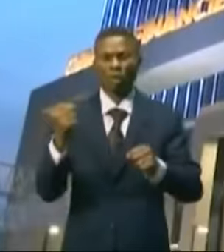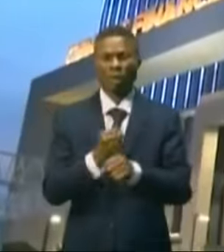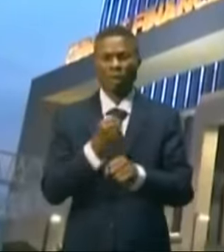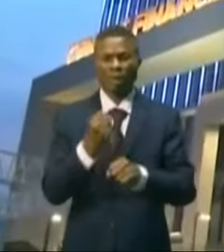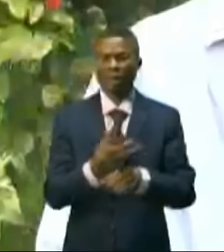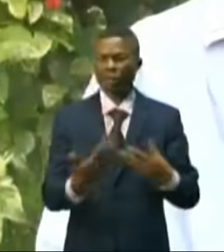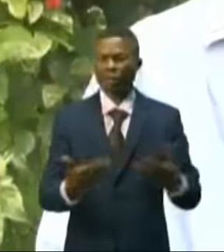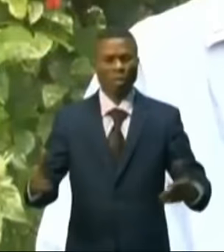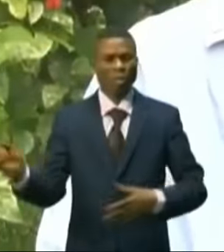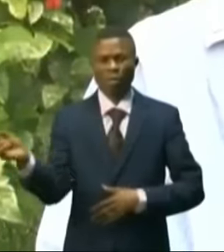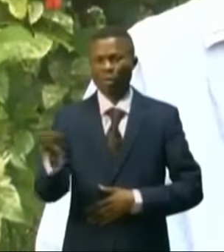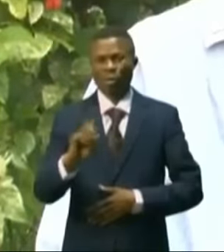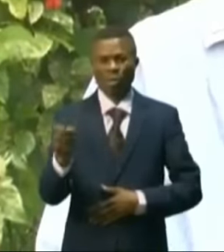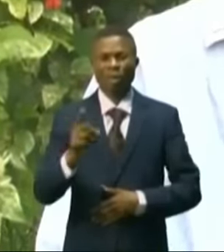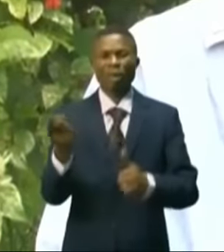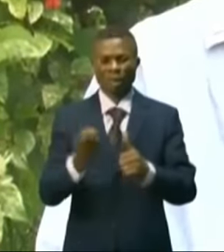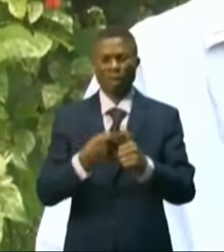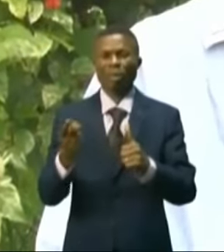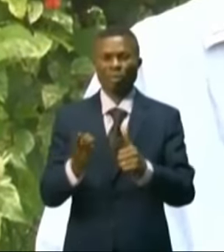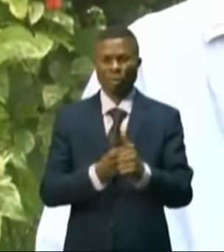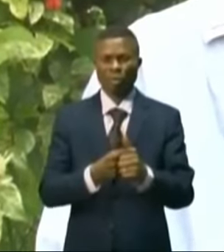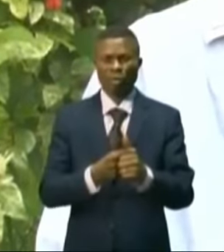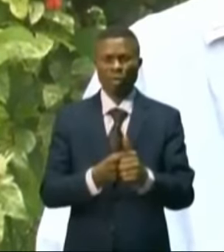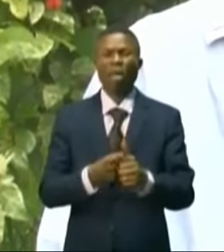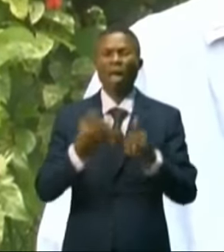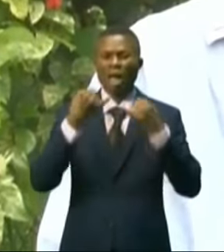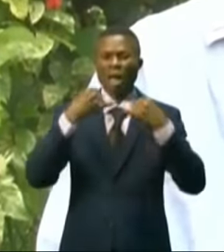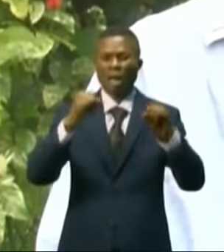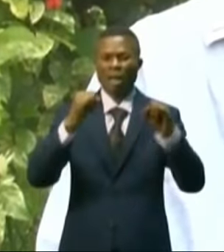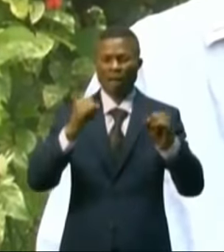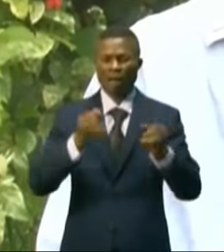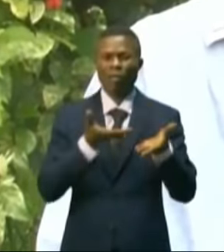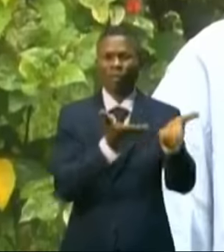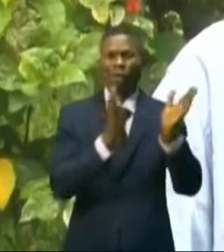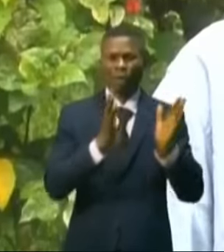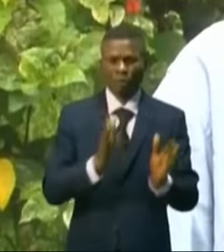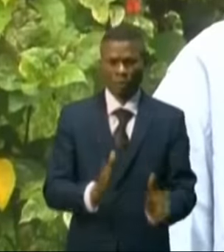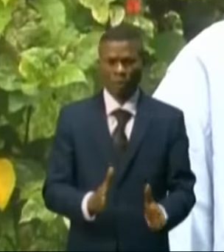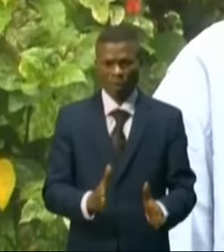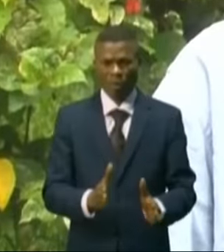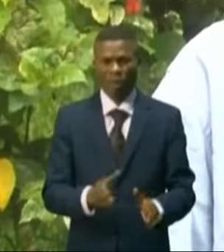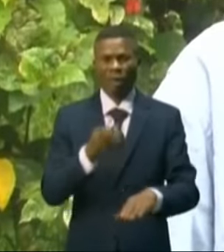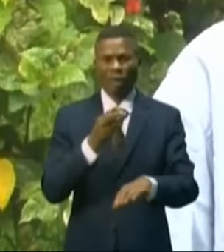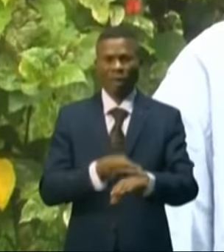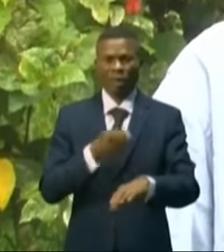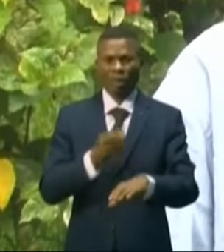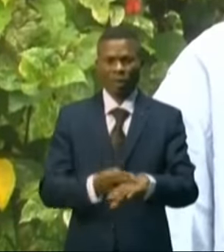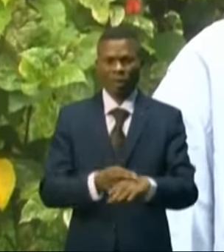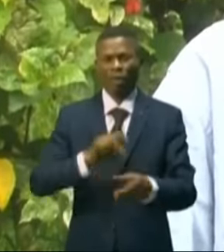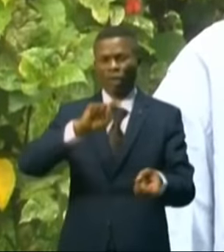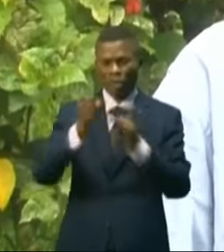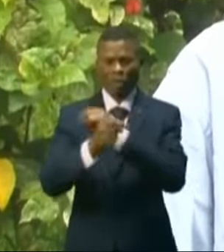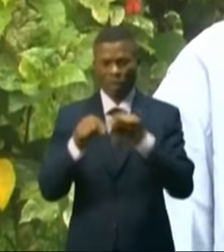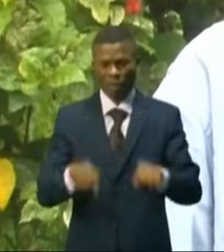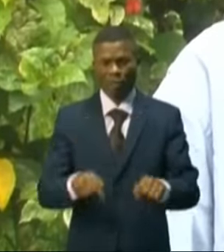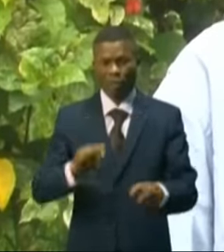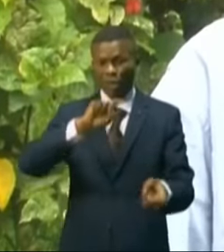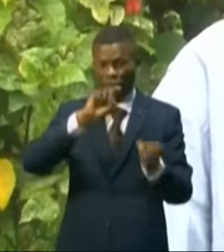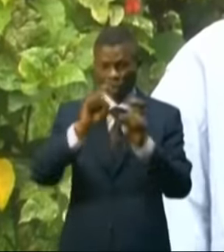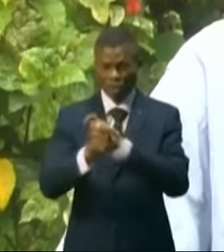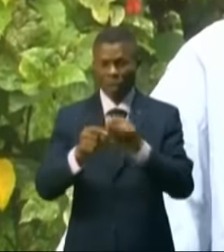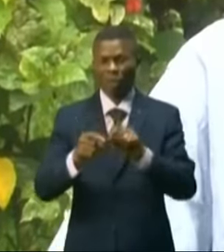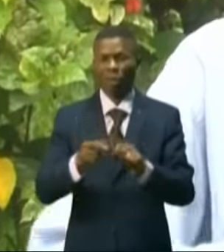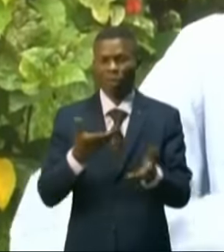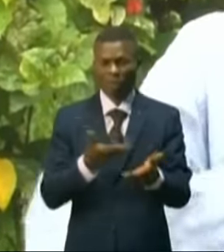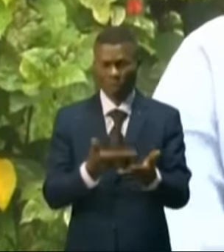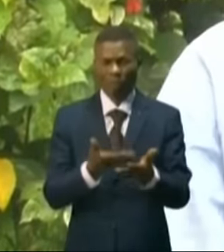rien sans qu'il ait informé à ses serviteurs. C'est le temps de changement. Ce changement